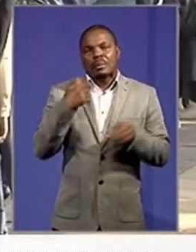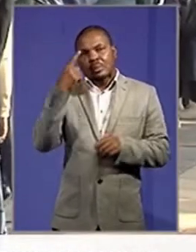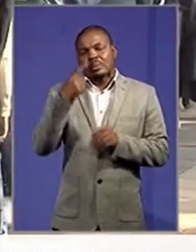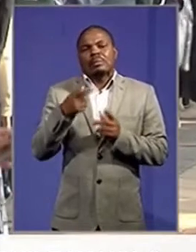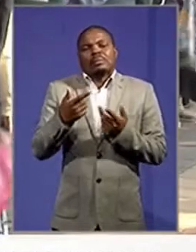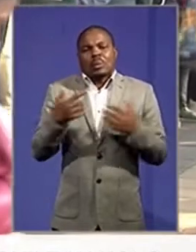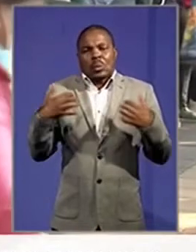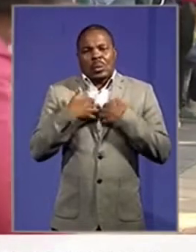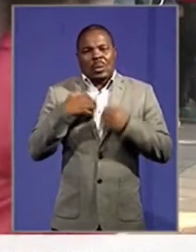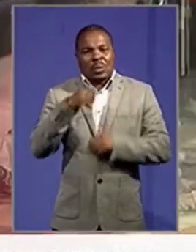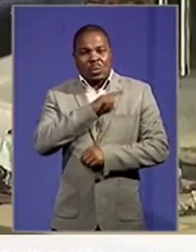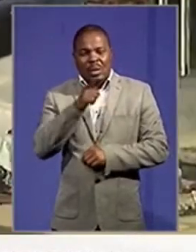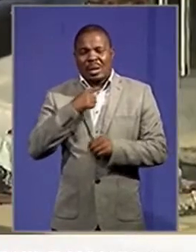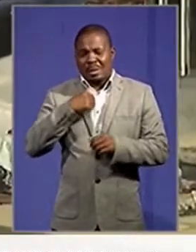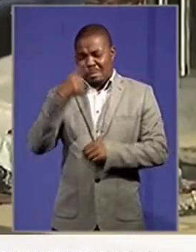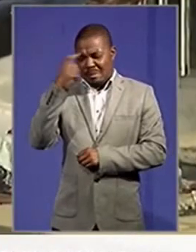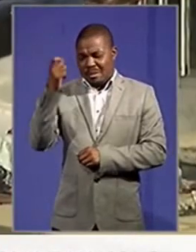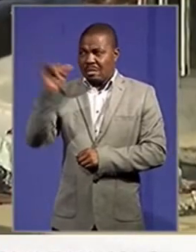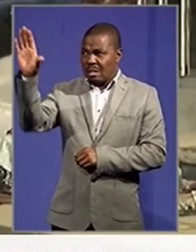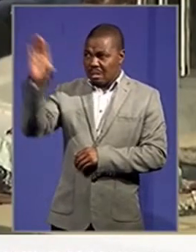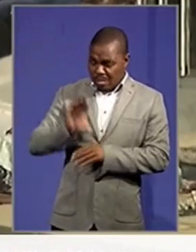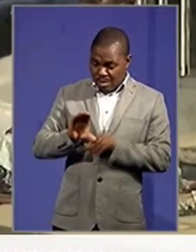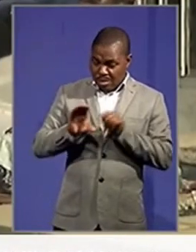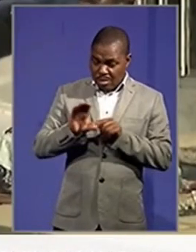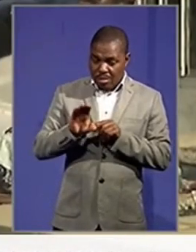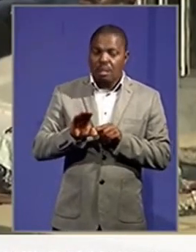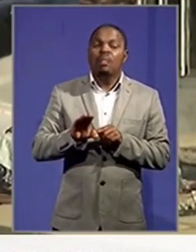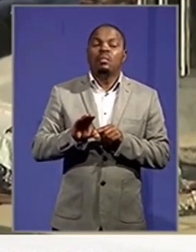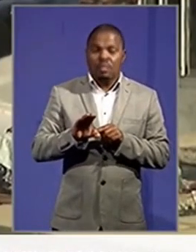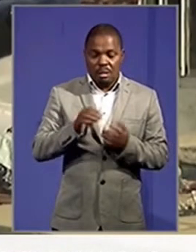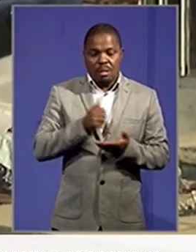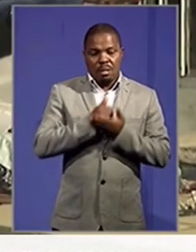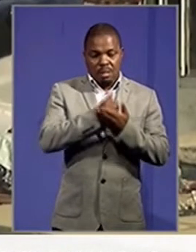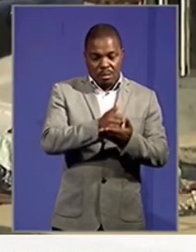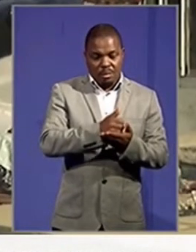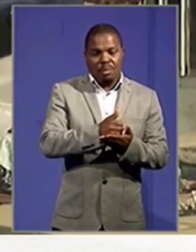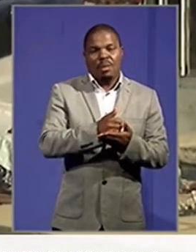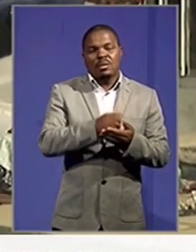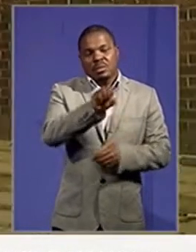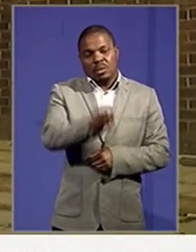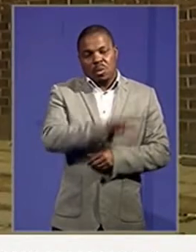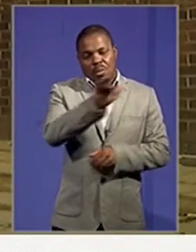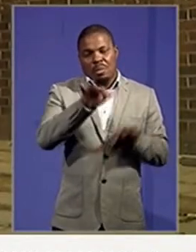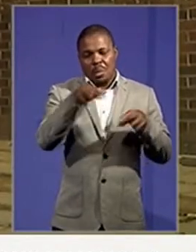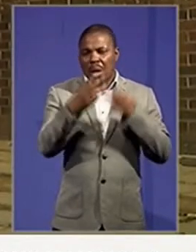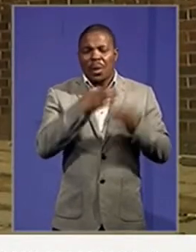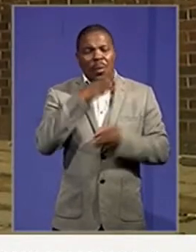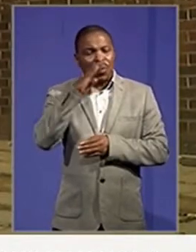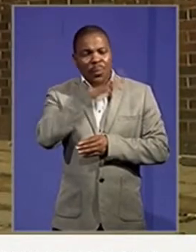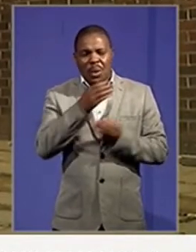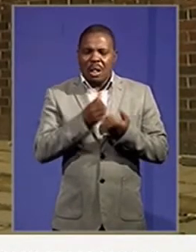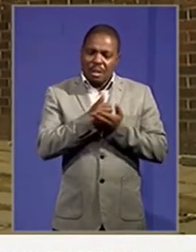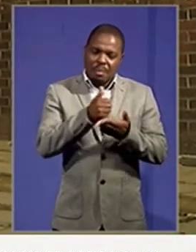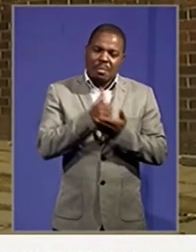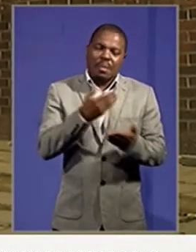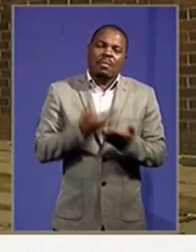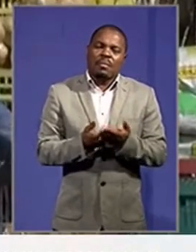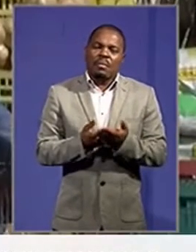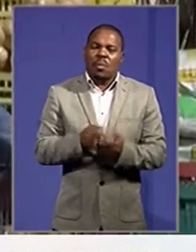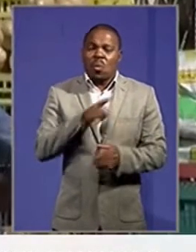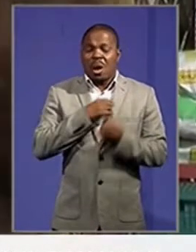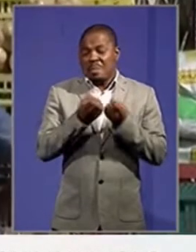empaneng re na le tshepo e kgolo hore ona matsete ao ona tla tswella bakeng sa hore ho tlo fediswe le sekgahla tsena se re se bonang ka re o naha ena Afrika Borwa